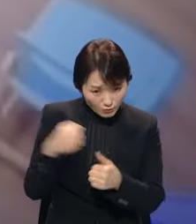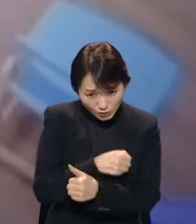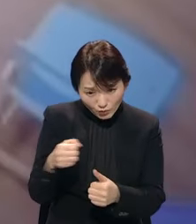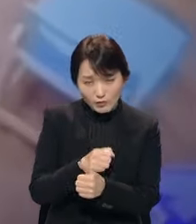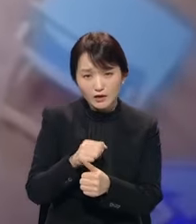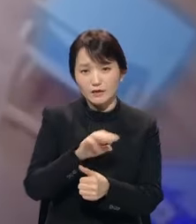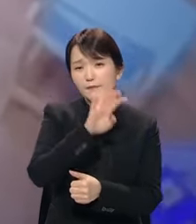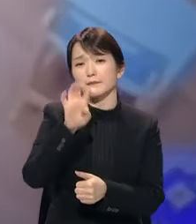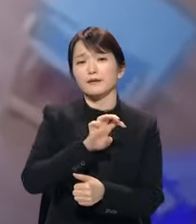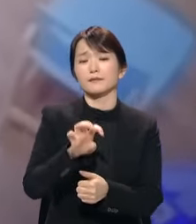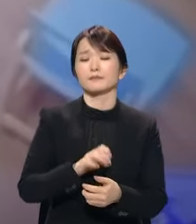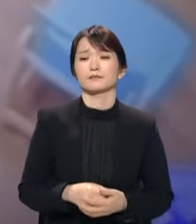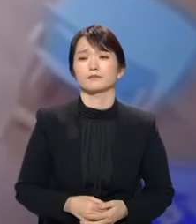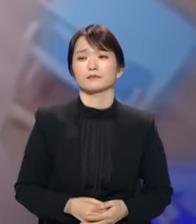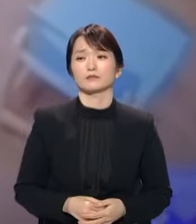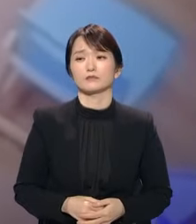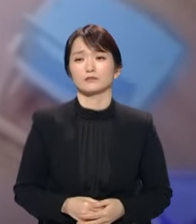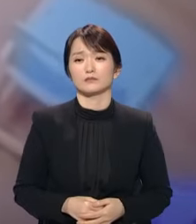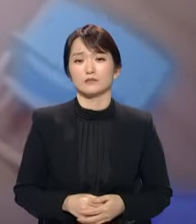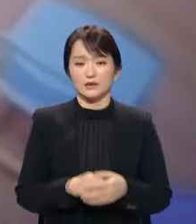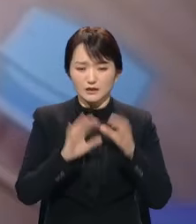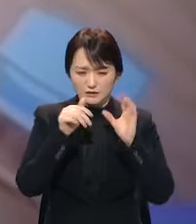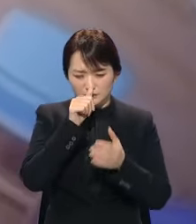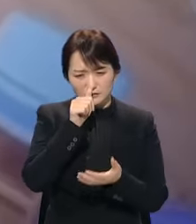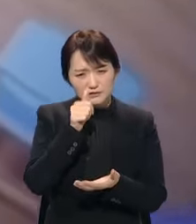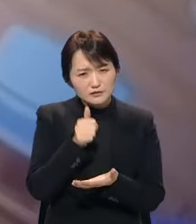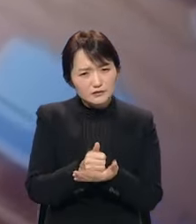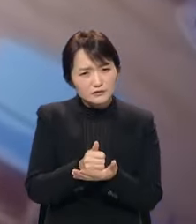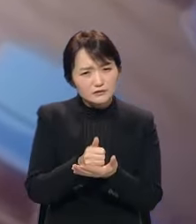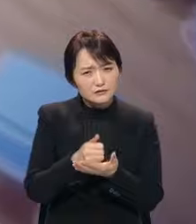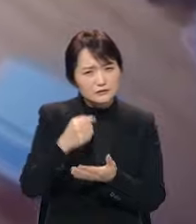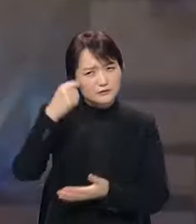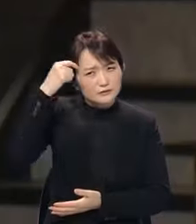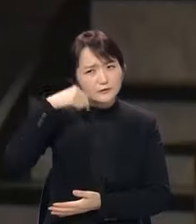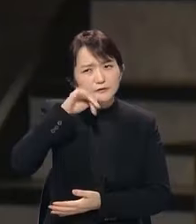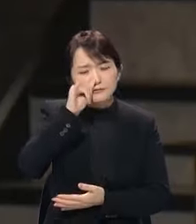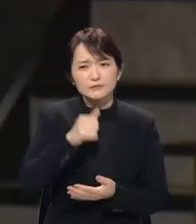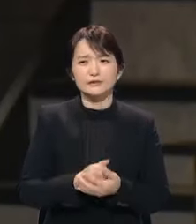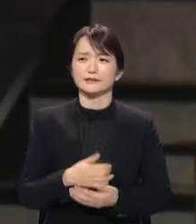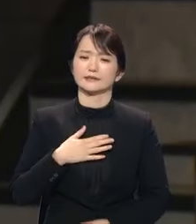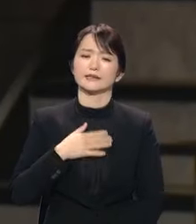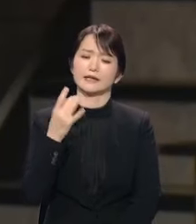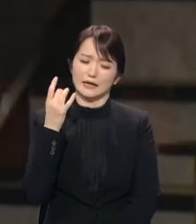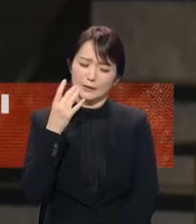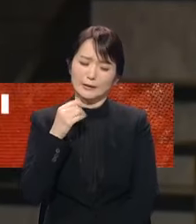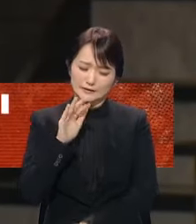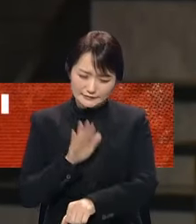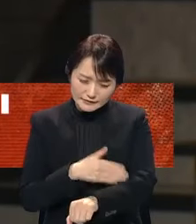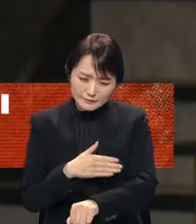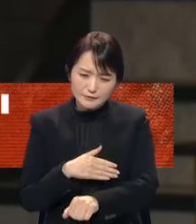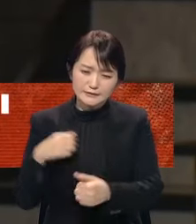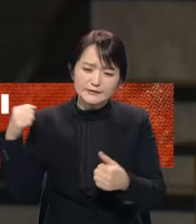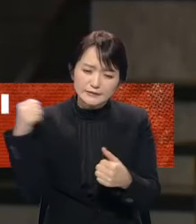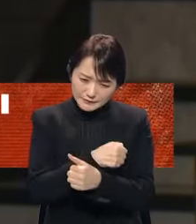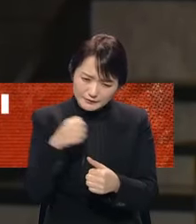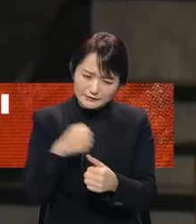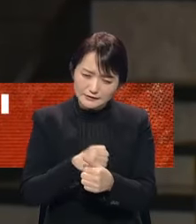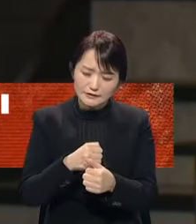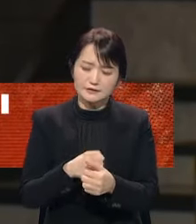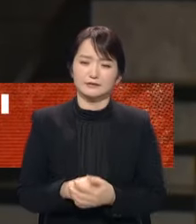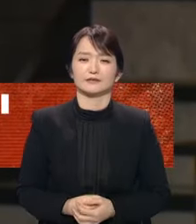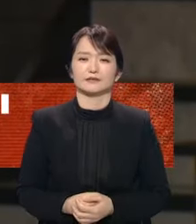되면 아이들이 이제 죄책감 같은 것이 생기는 거죠. 아, 내가 원래 잘못해서 이렇게 맞다가 또 선생님이